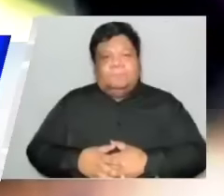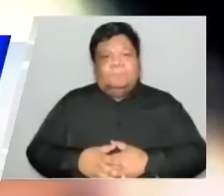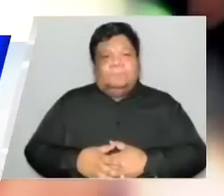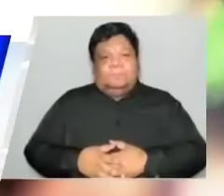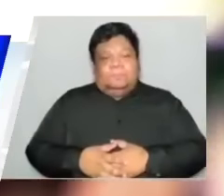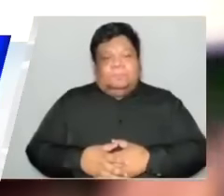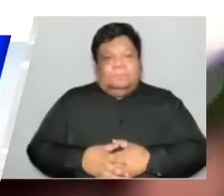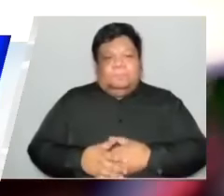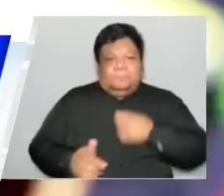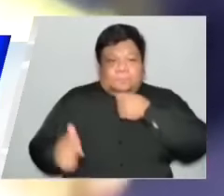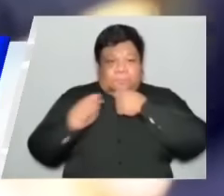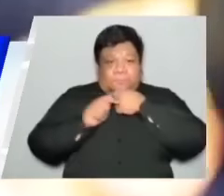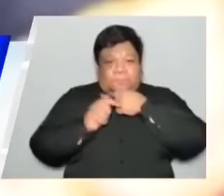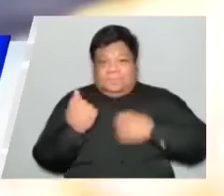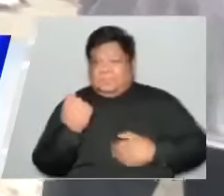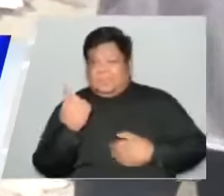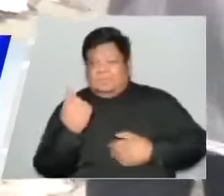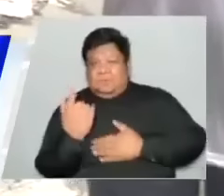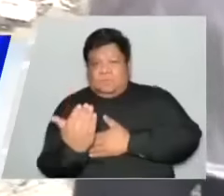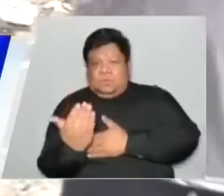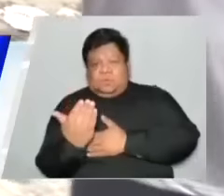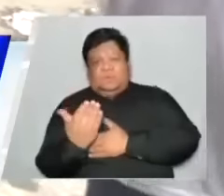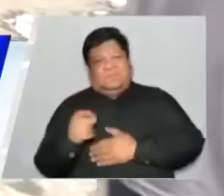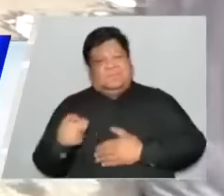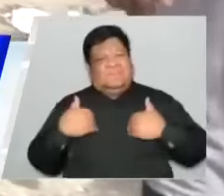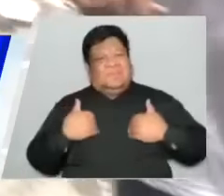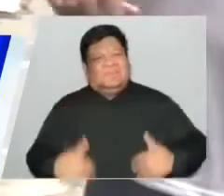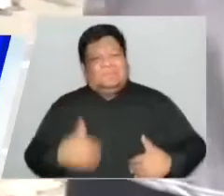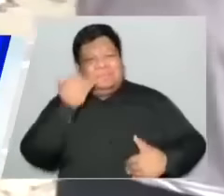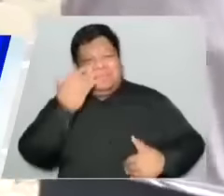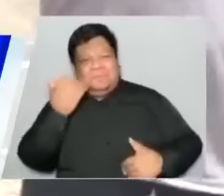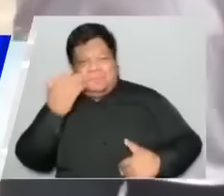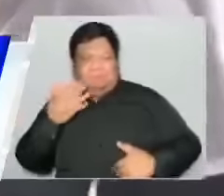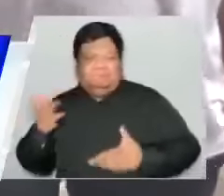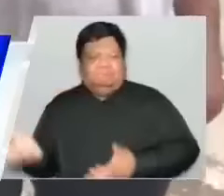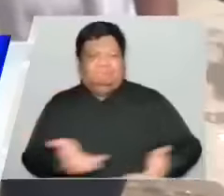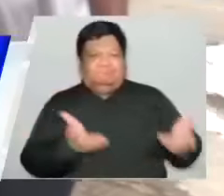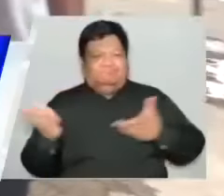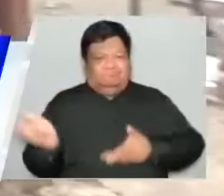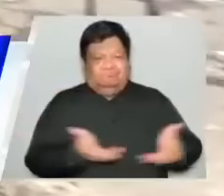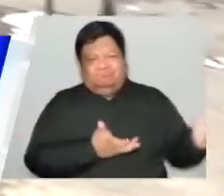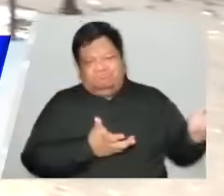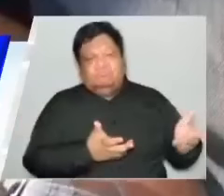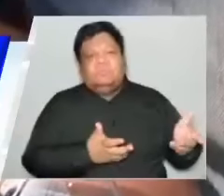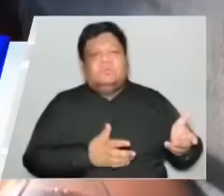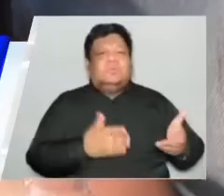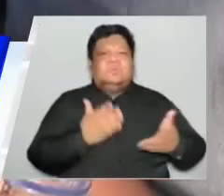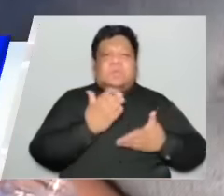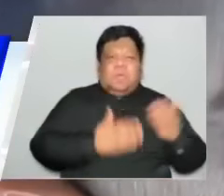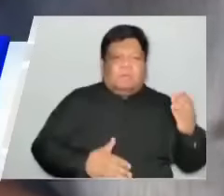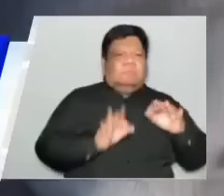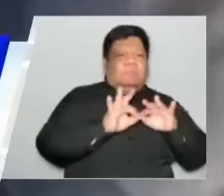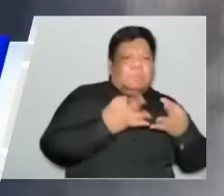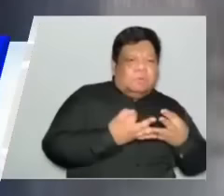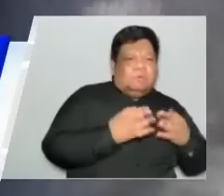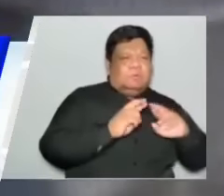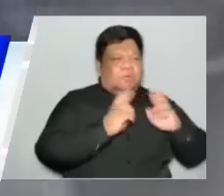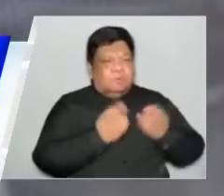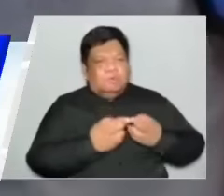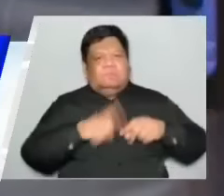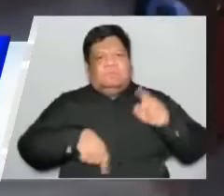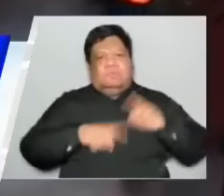mga nasunog na 11 ng mga biktima. Ilang kaanak at kaibigan ang napasugod sa lugar. Kabilang ang mister